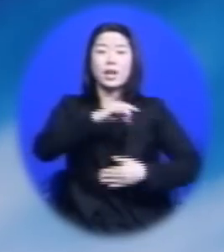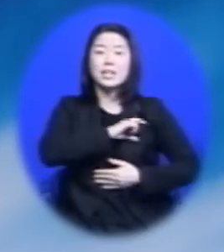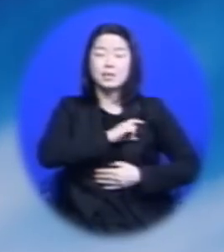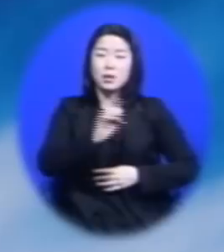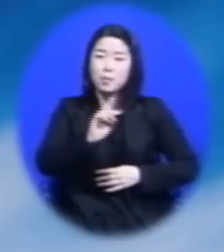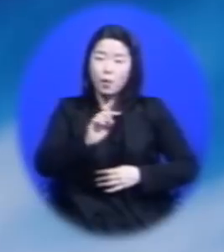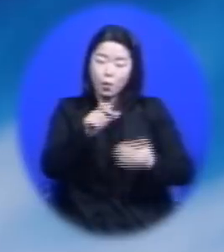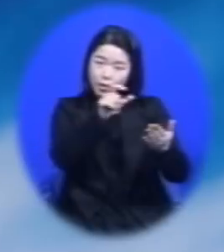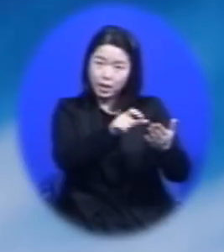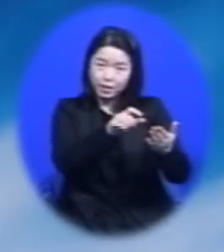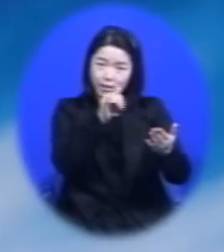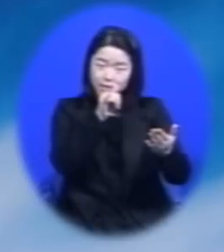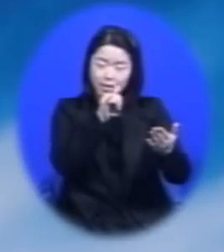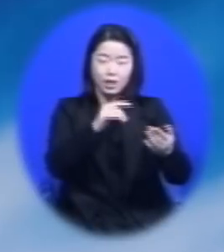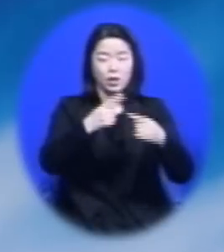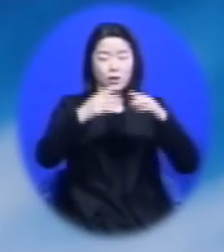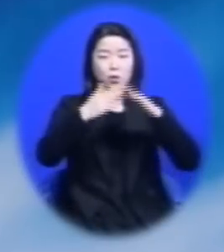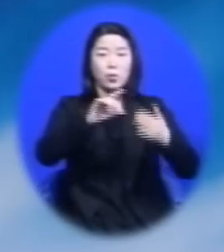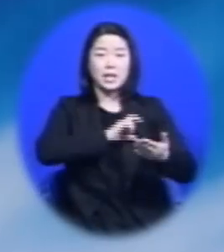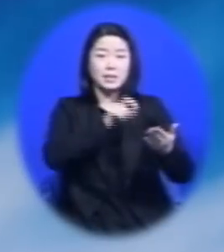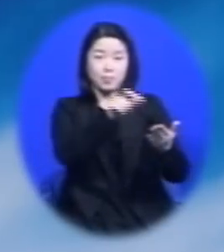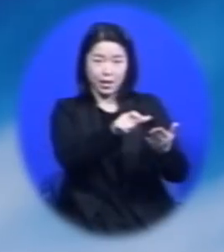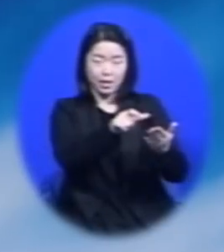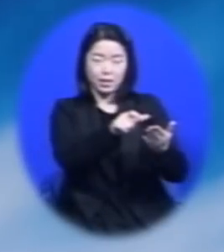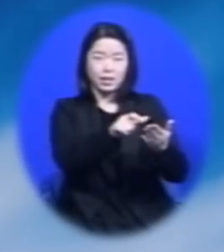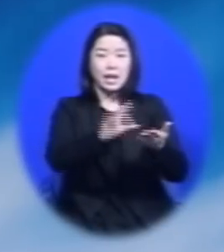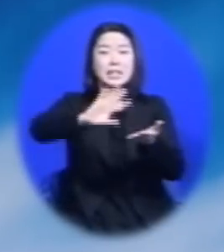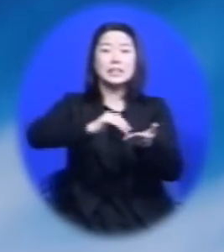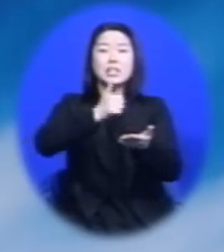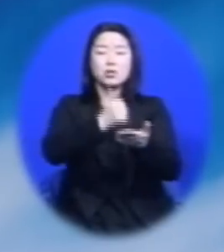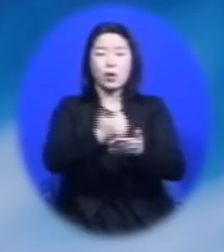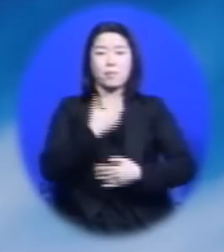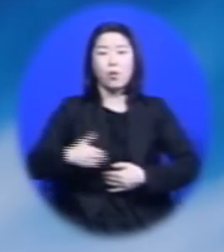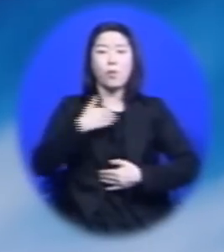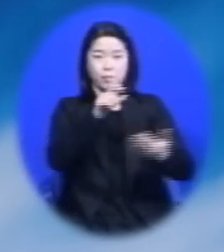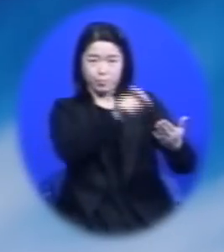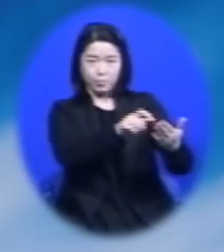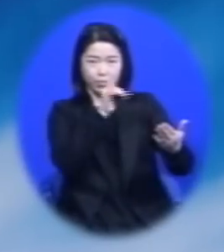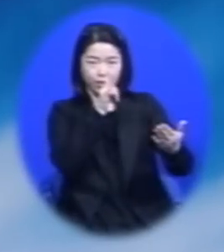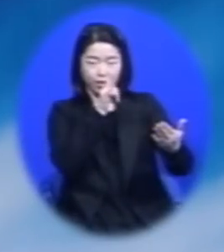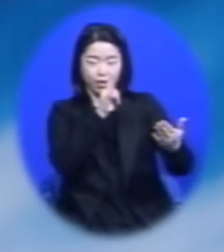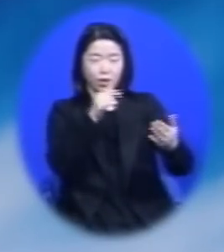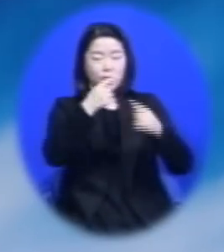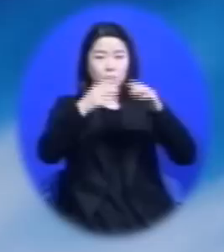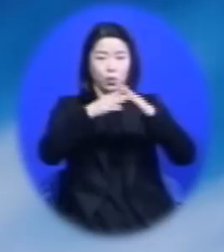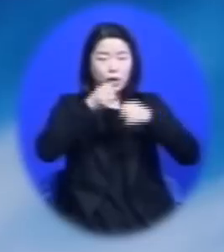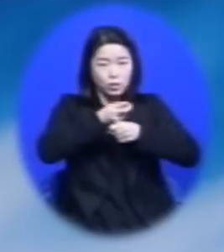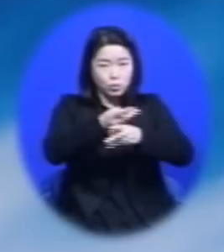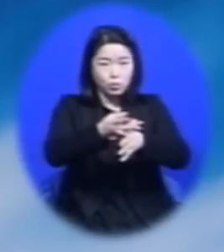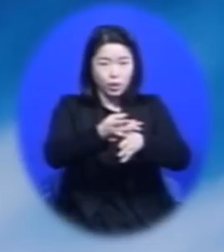뭡니까 그 교회 이름을 쓰는 난에 그리스도의 몸이라고 교회 주에가